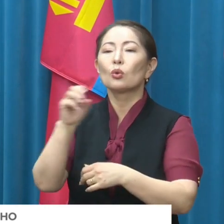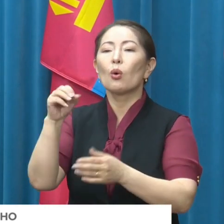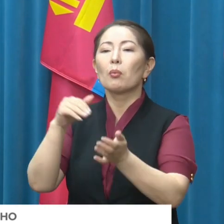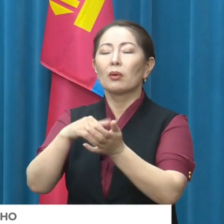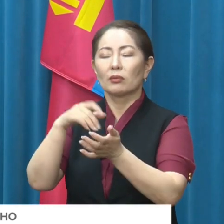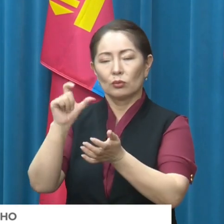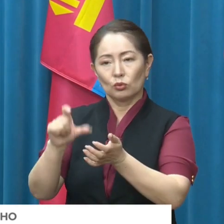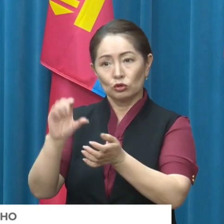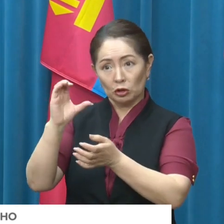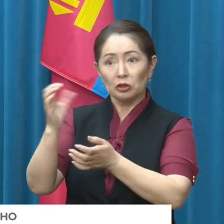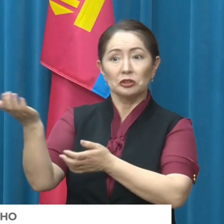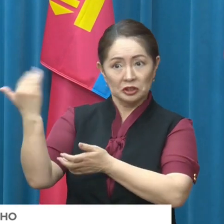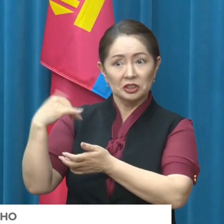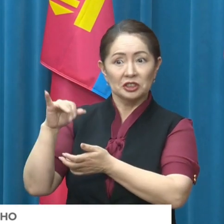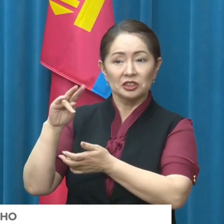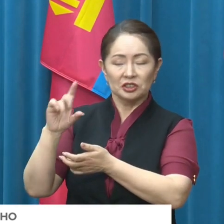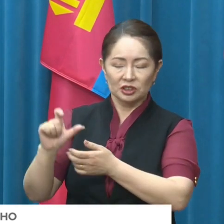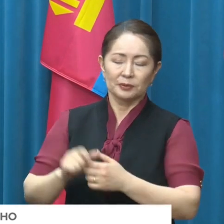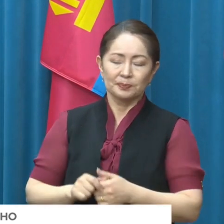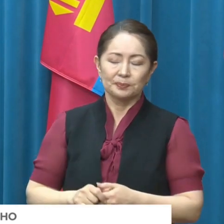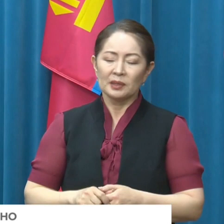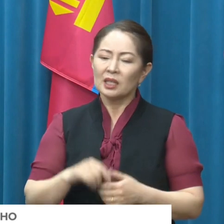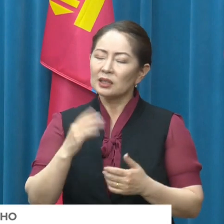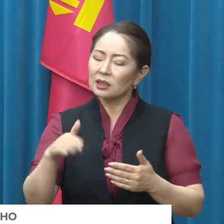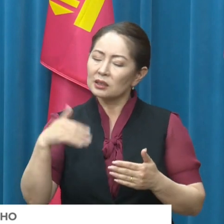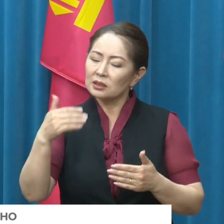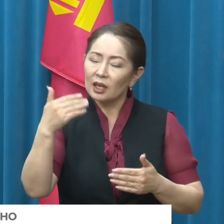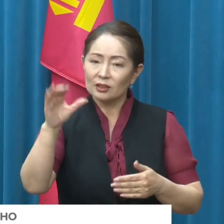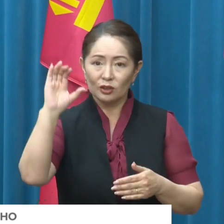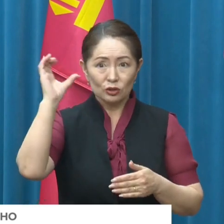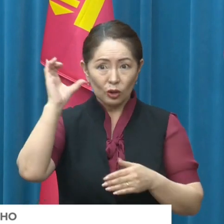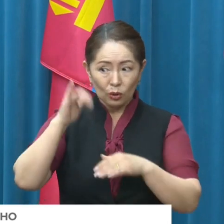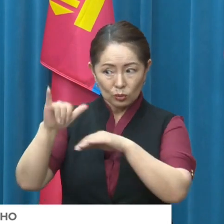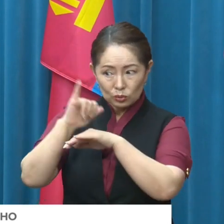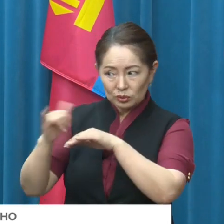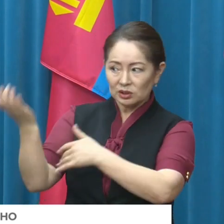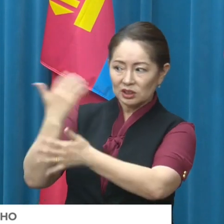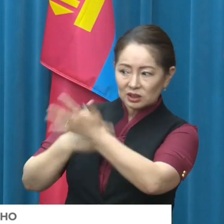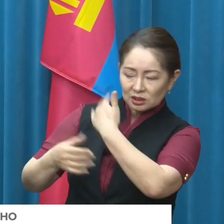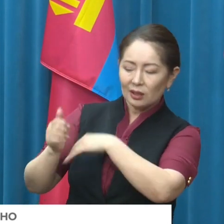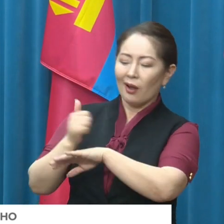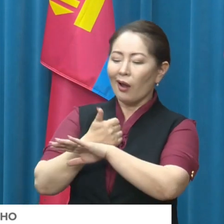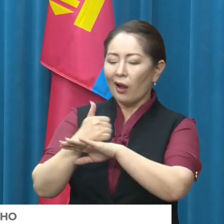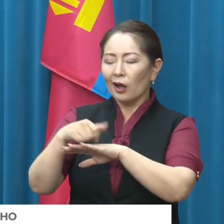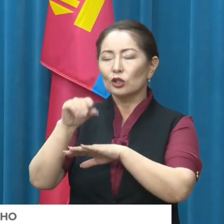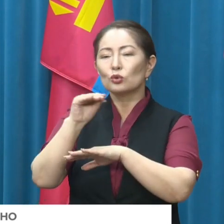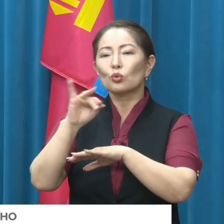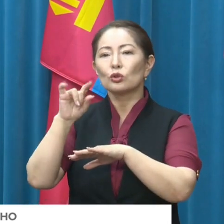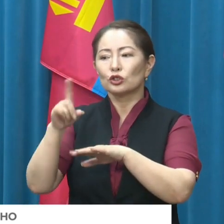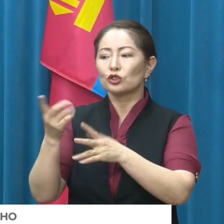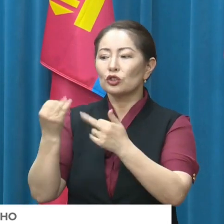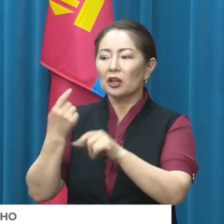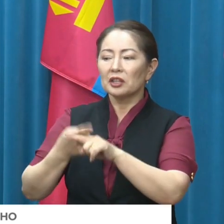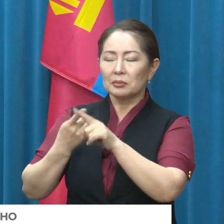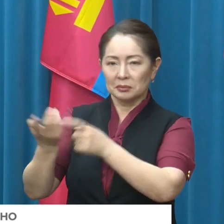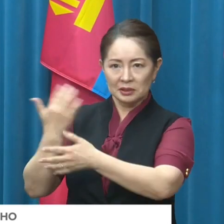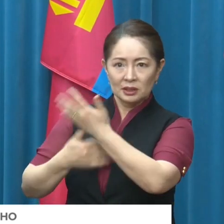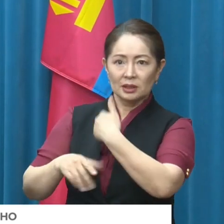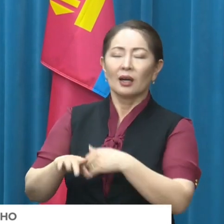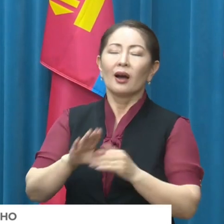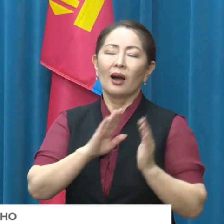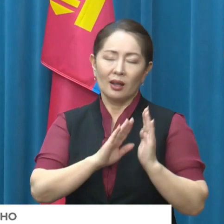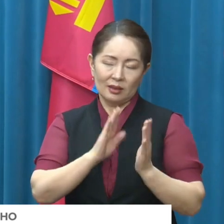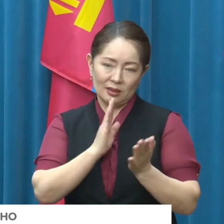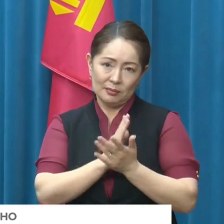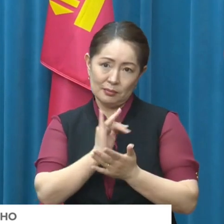үзүүлэлт байна. За, цаашлаад бол бүгд найрамдах солонгос улсаас ирэх жуулчдын тоо бол нэмэгдэх хандлагатай. За,